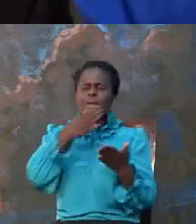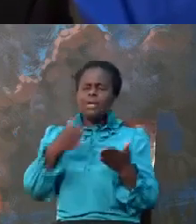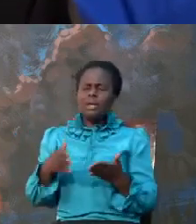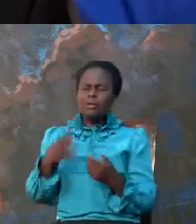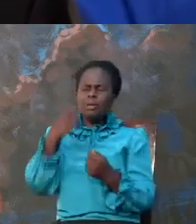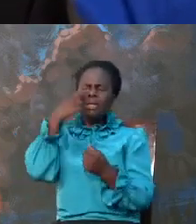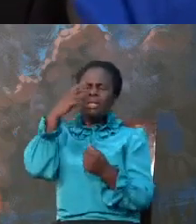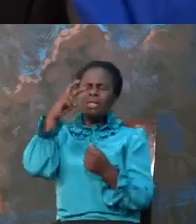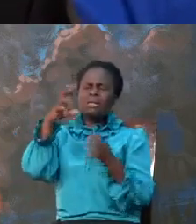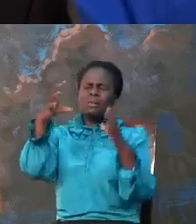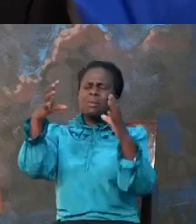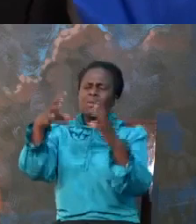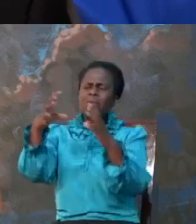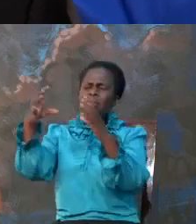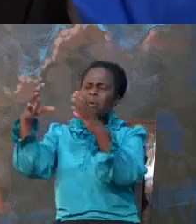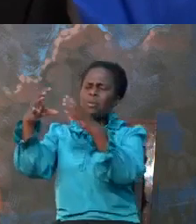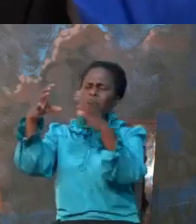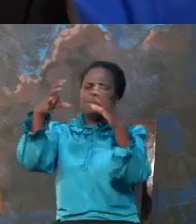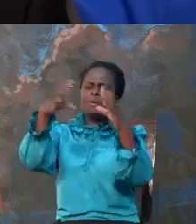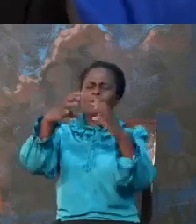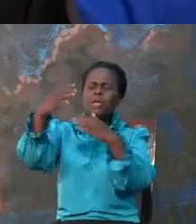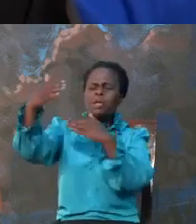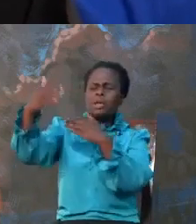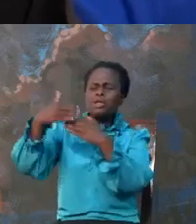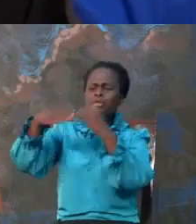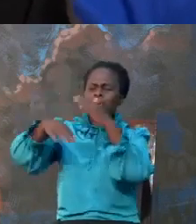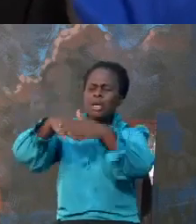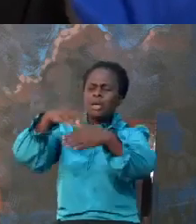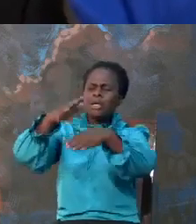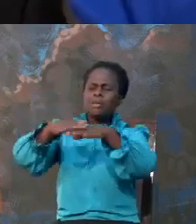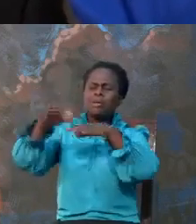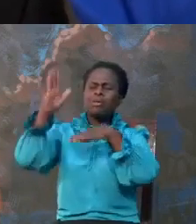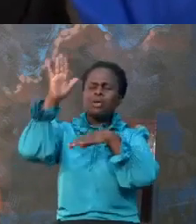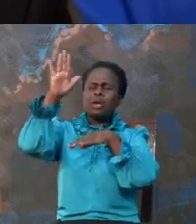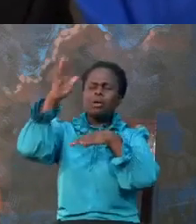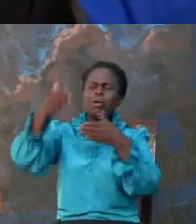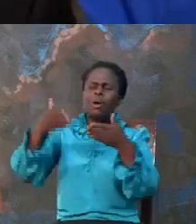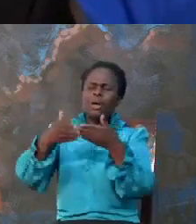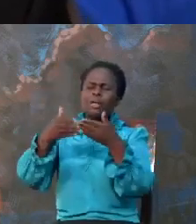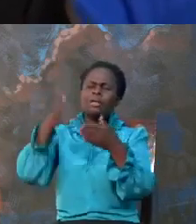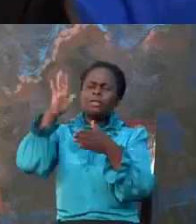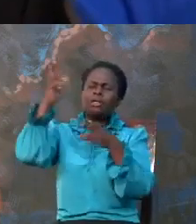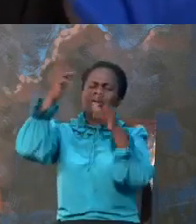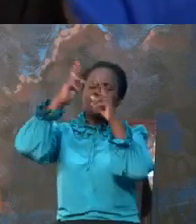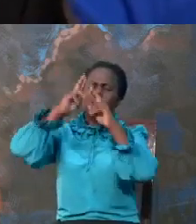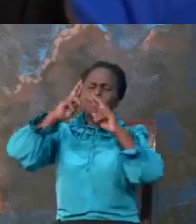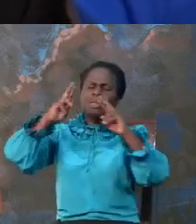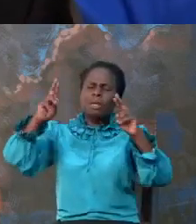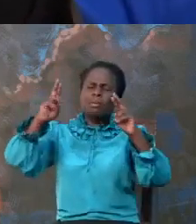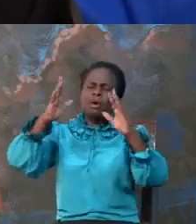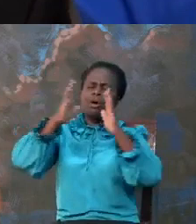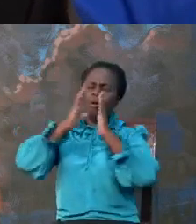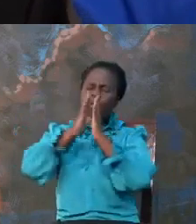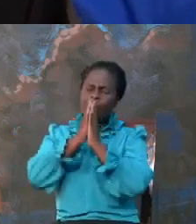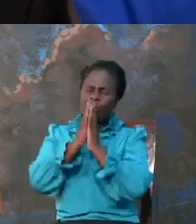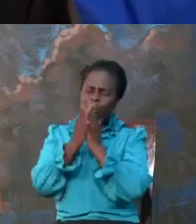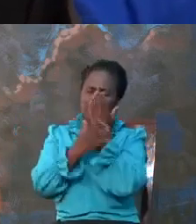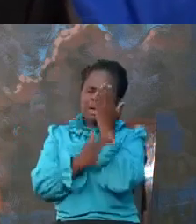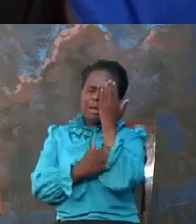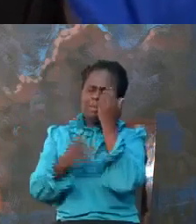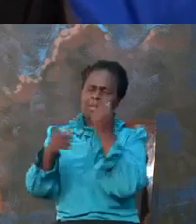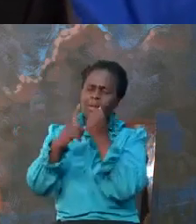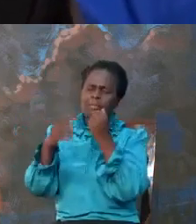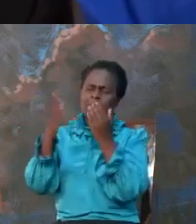makundi makundi yakisogea miguuni pako katika kiti chako cha rehema. Amina. Kwa ajili ya ungamo la dhambi. Amina.